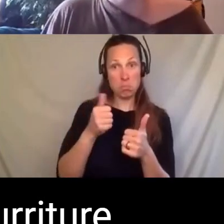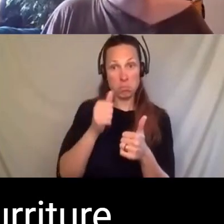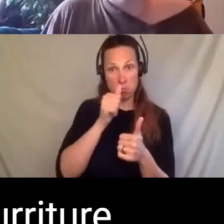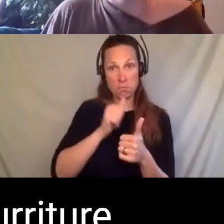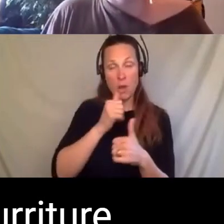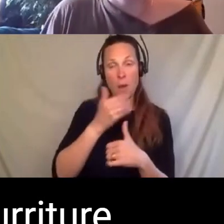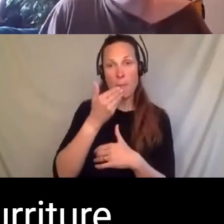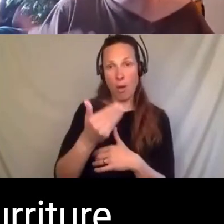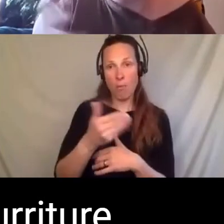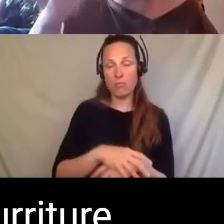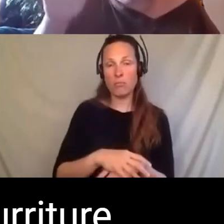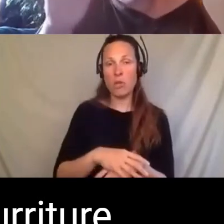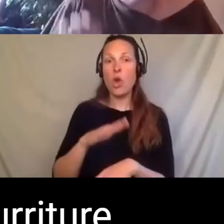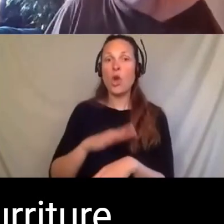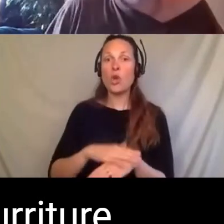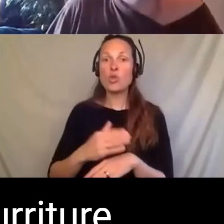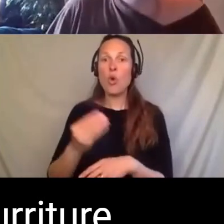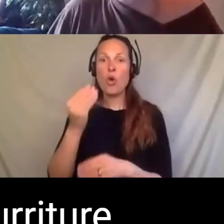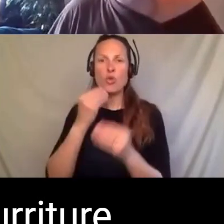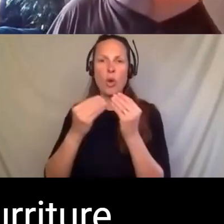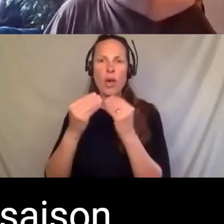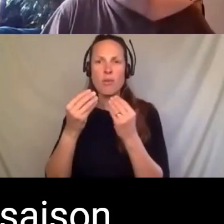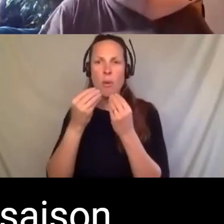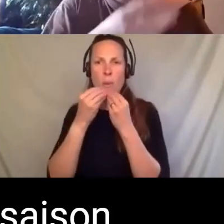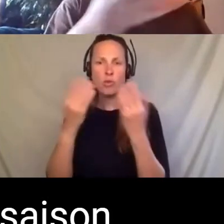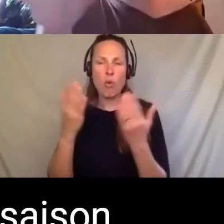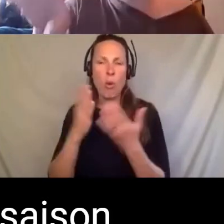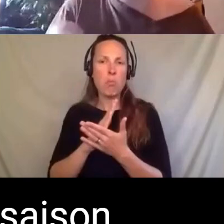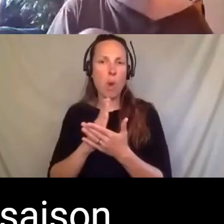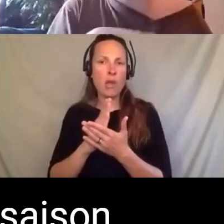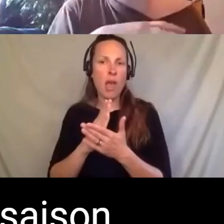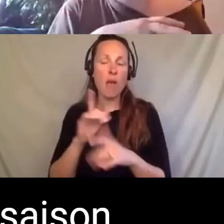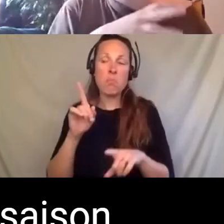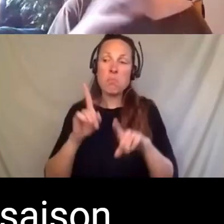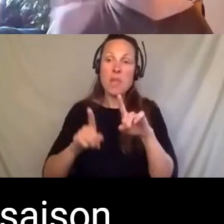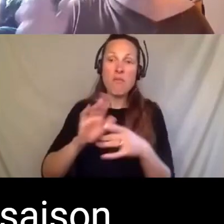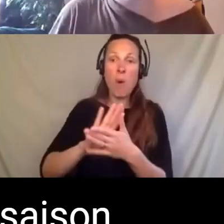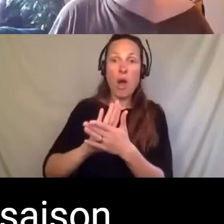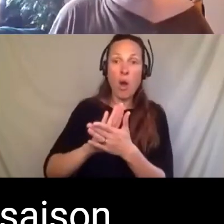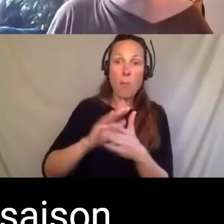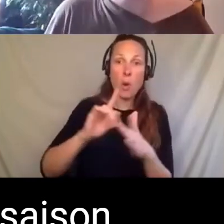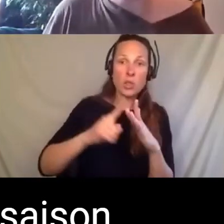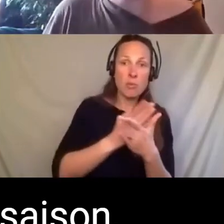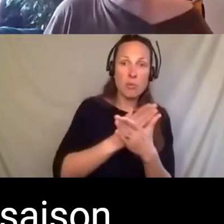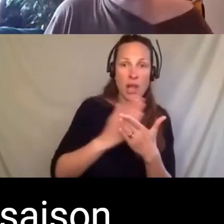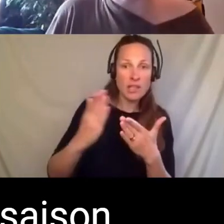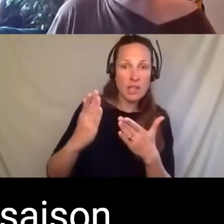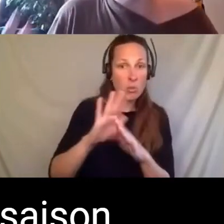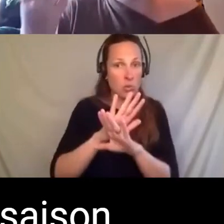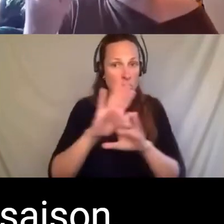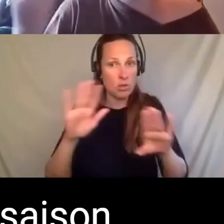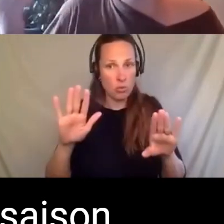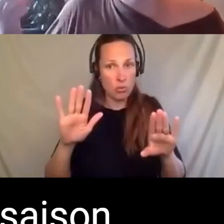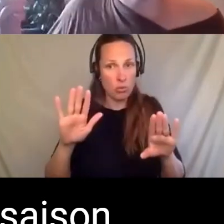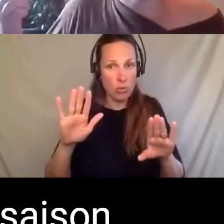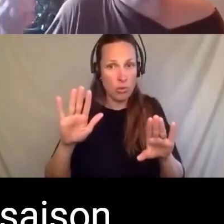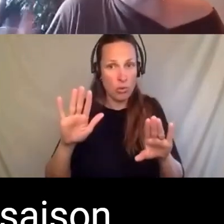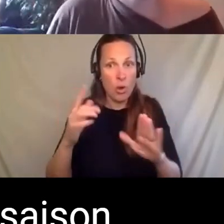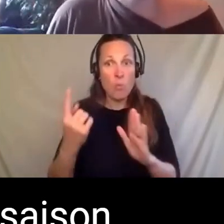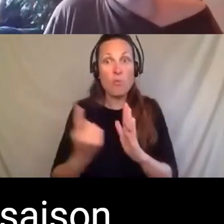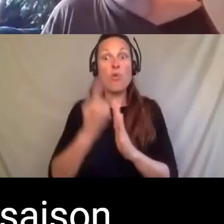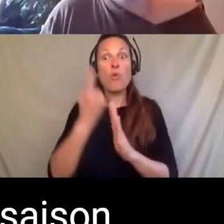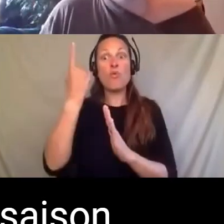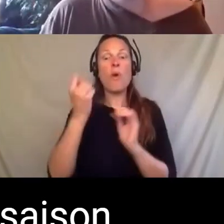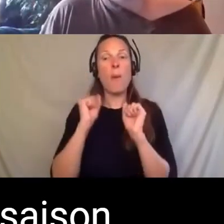plante qui est plus ou moins gourmande. Donc, un peu de compost au début de la saison et ensuite, une fois du fumier de